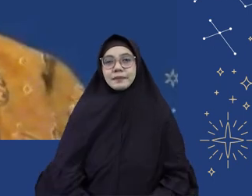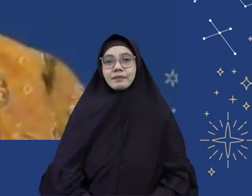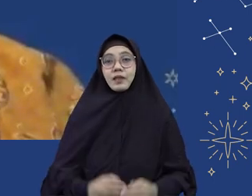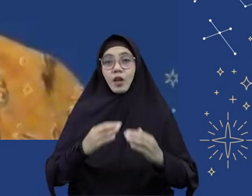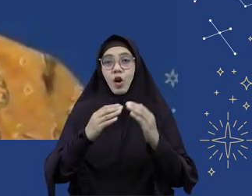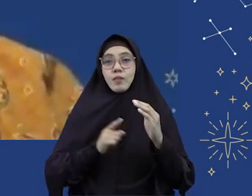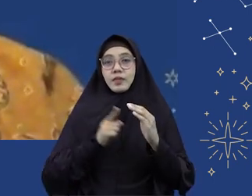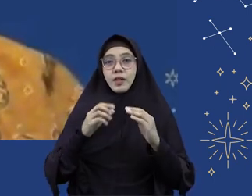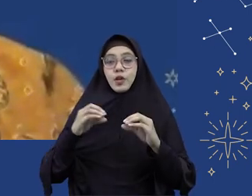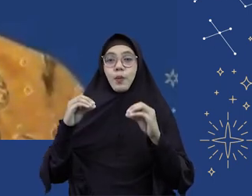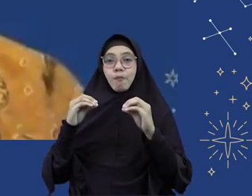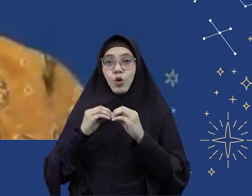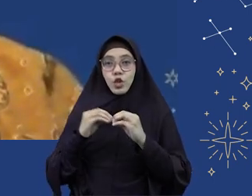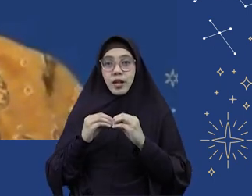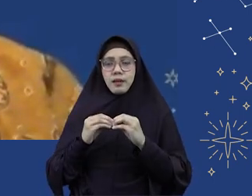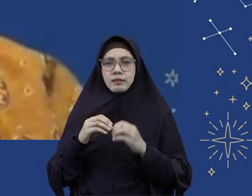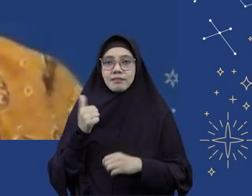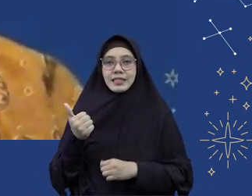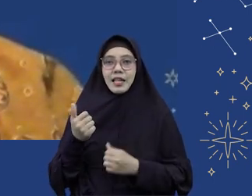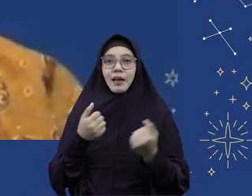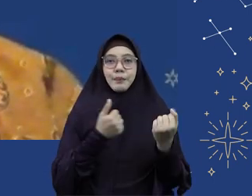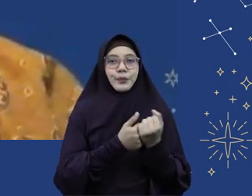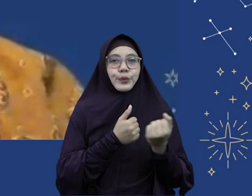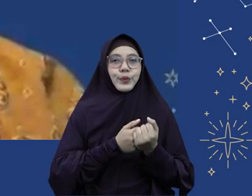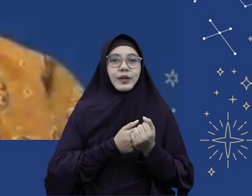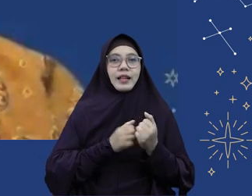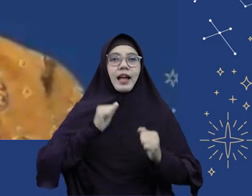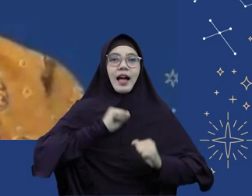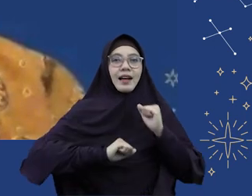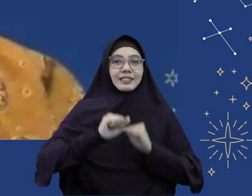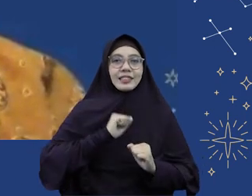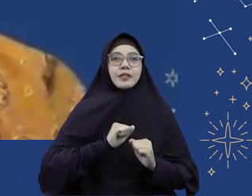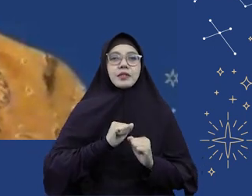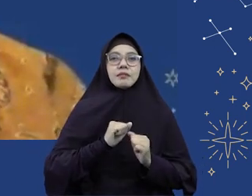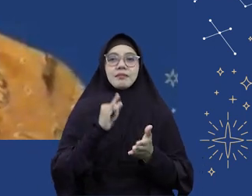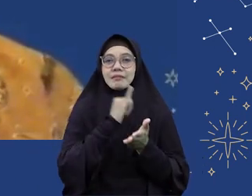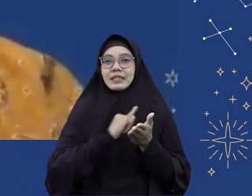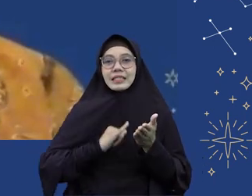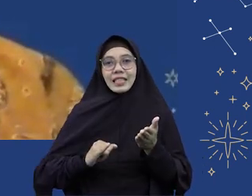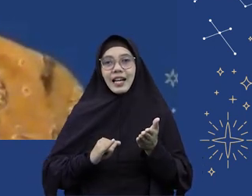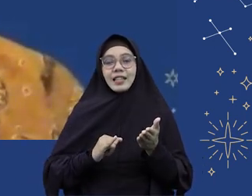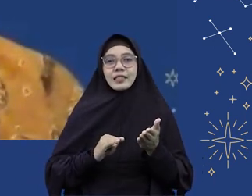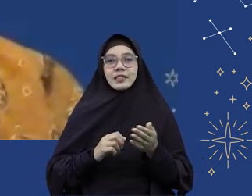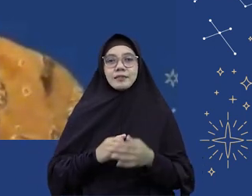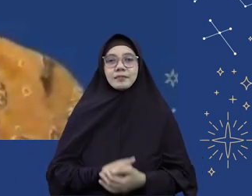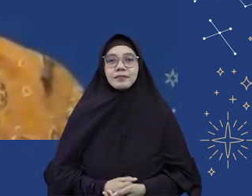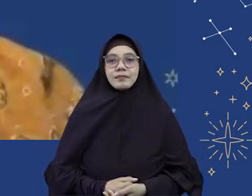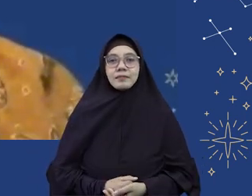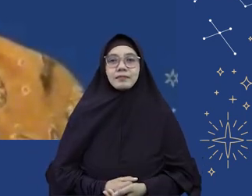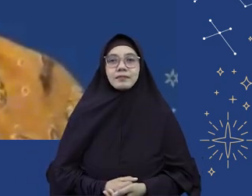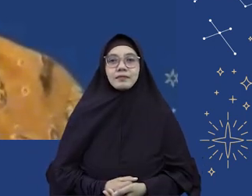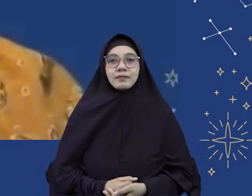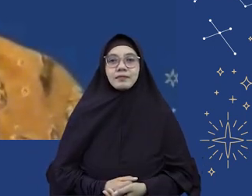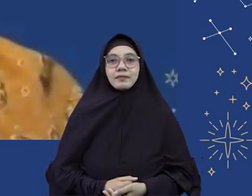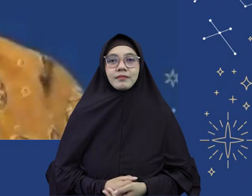tentu memiliki dapat memiliki kontribusi aktif dalam mendesain dalam melakukan proses